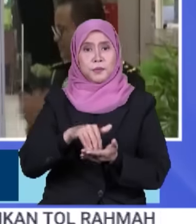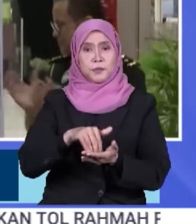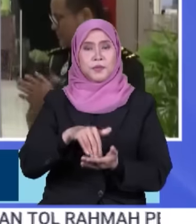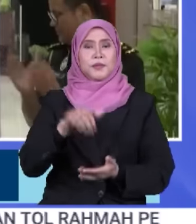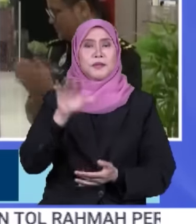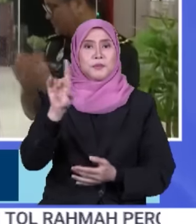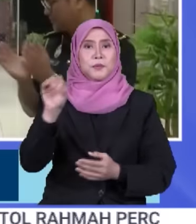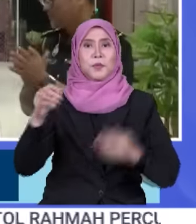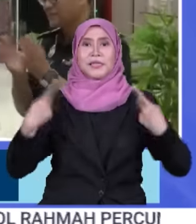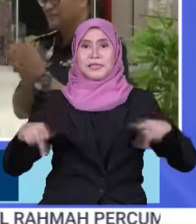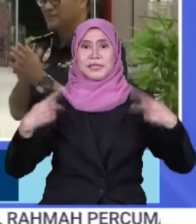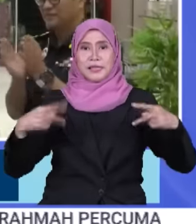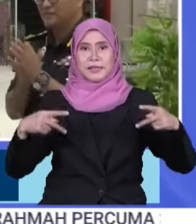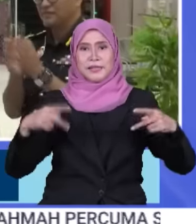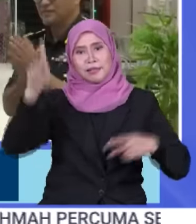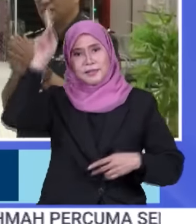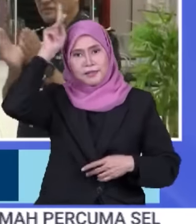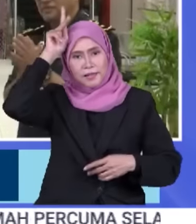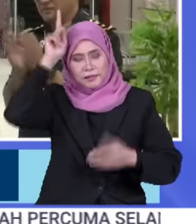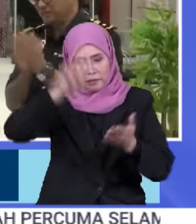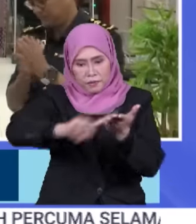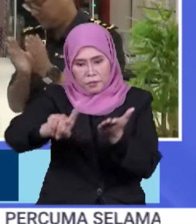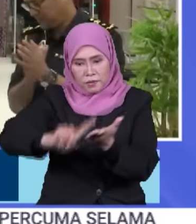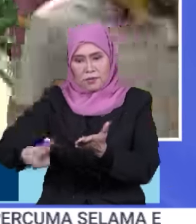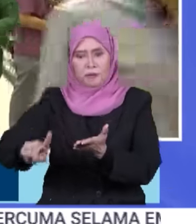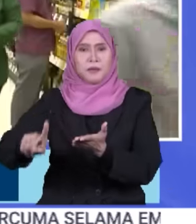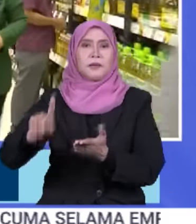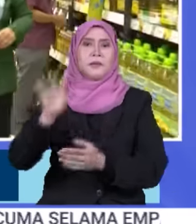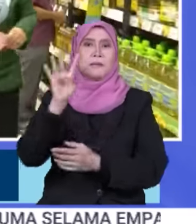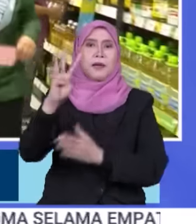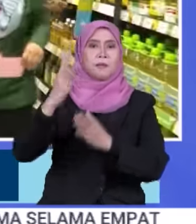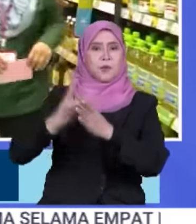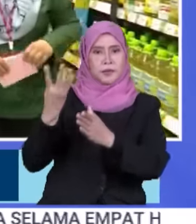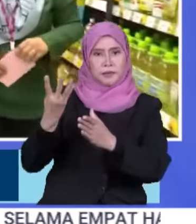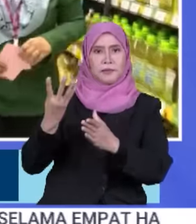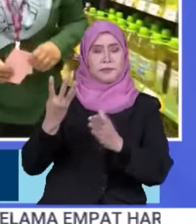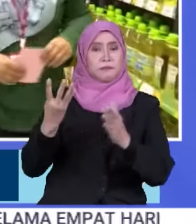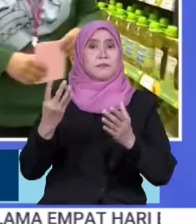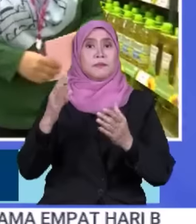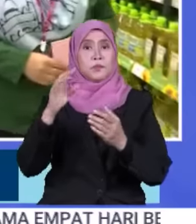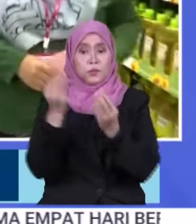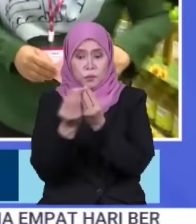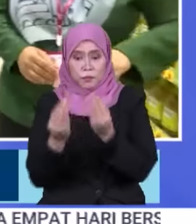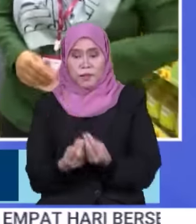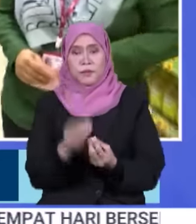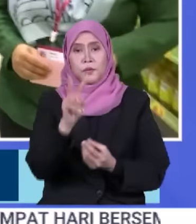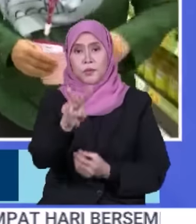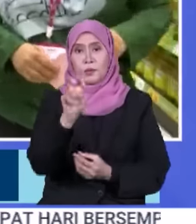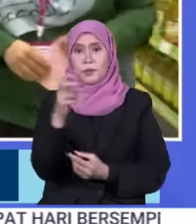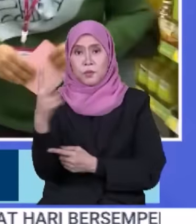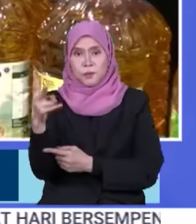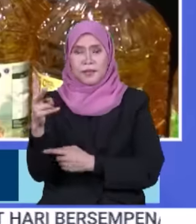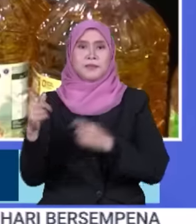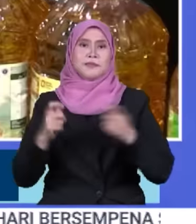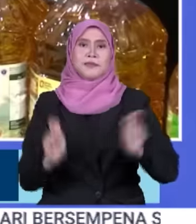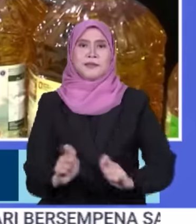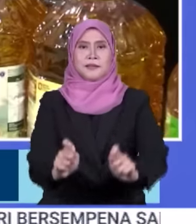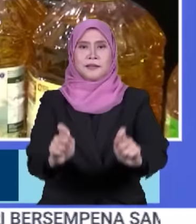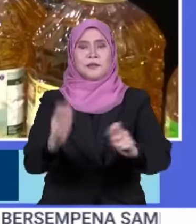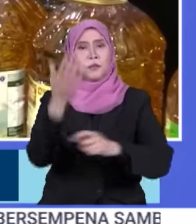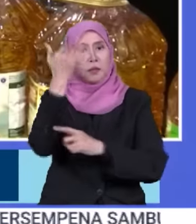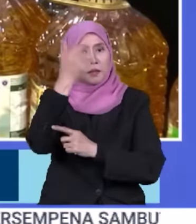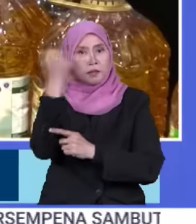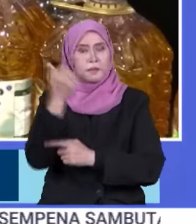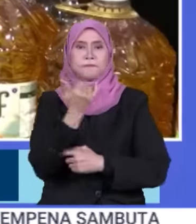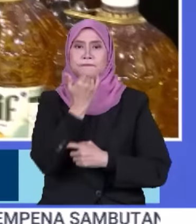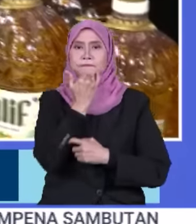22,080 premis perniagaan di Kelantan diperiksa dalam tempoh 4 bulan. Daripada jumlah itu, 212 dikenakan tindakan atas